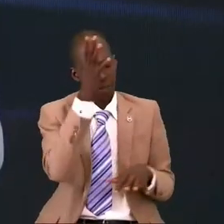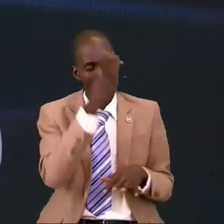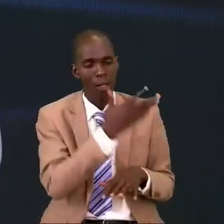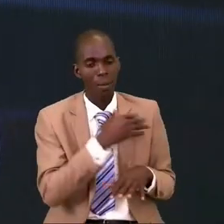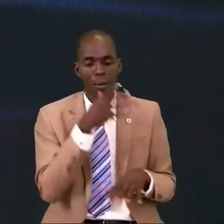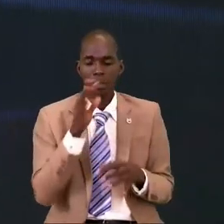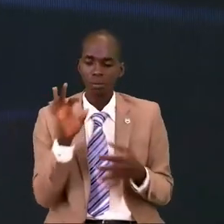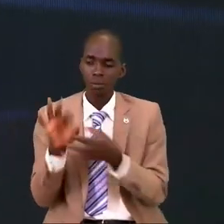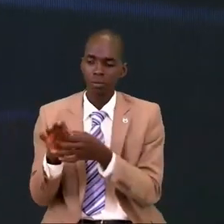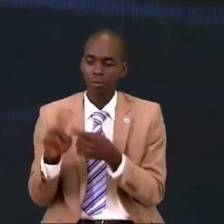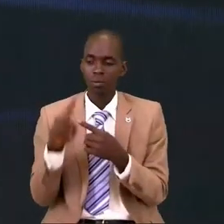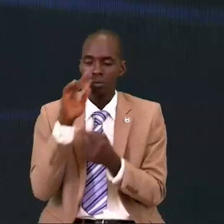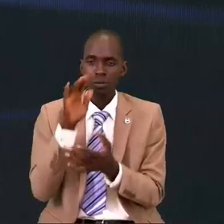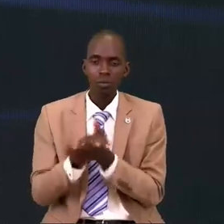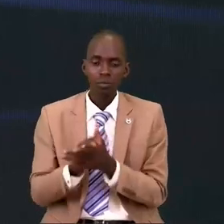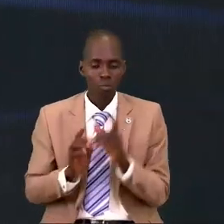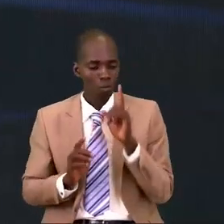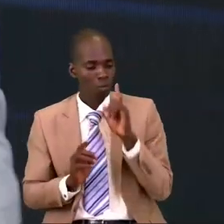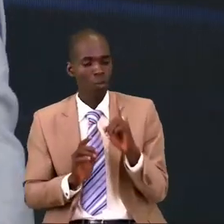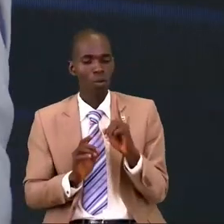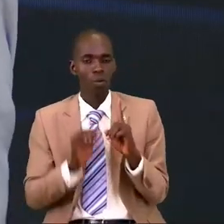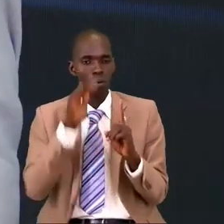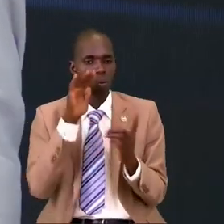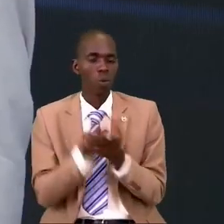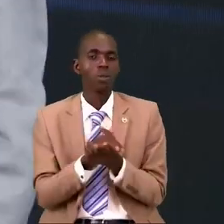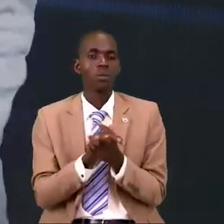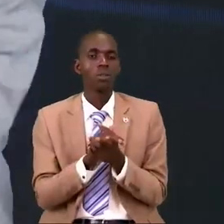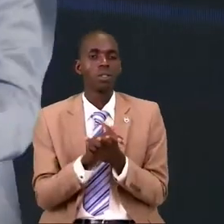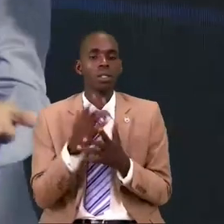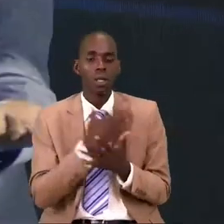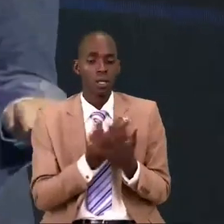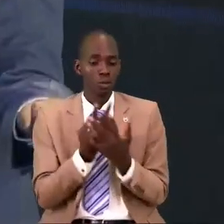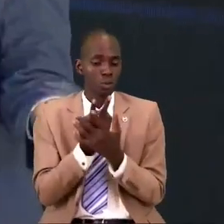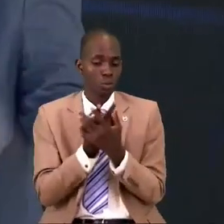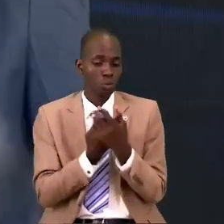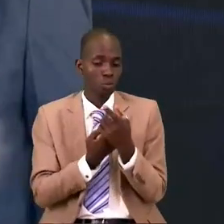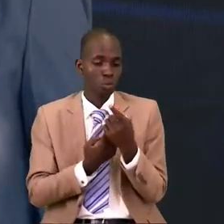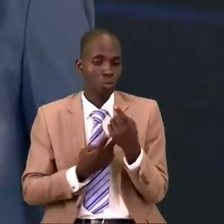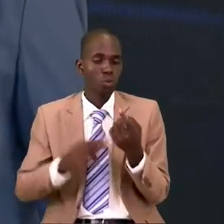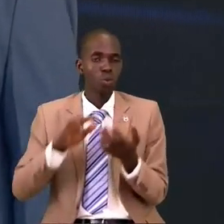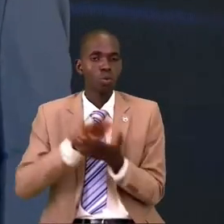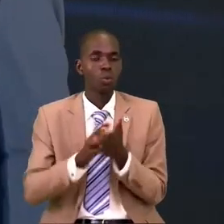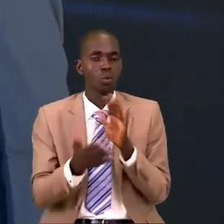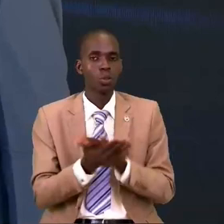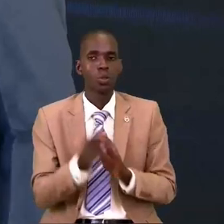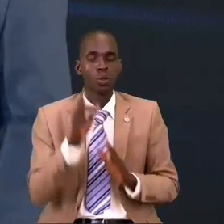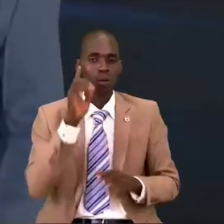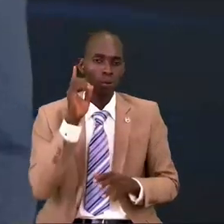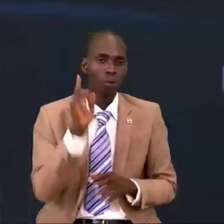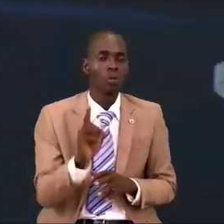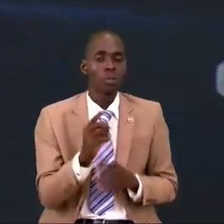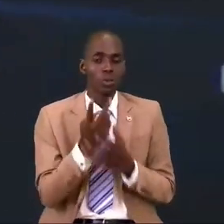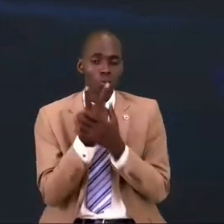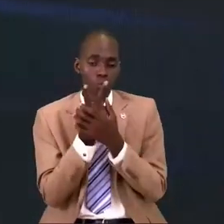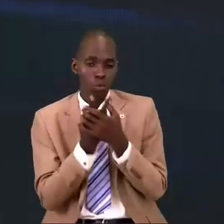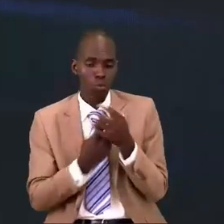deux deviendront une seule chair. S'attacheront pour former une spook jusqu'à ce que la mort les sépare. Toi, tu dis que